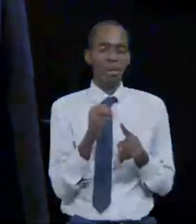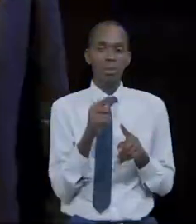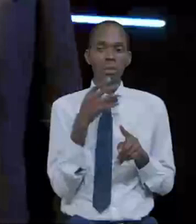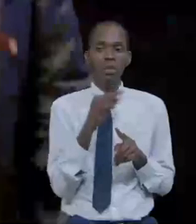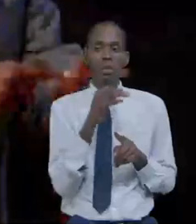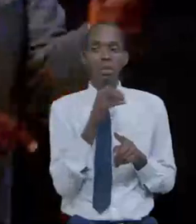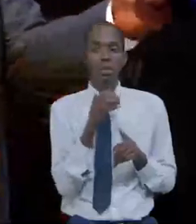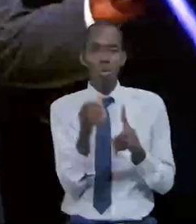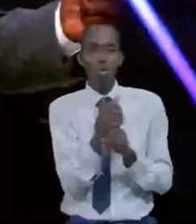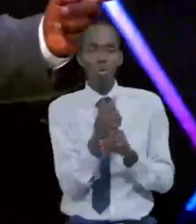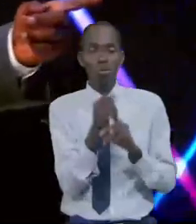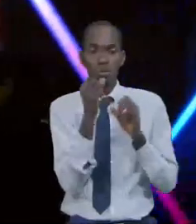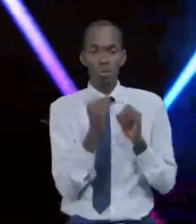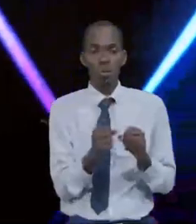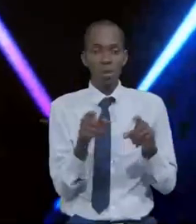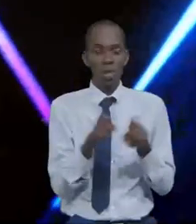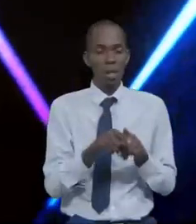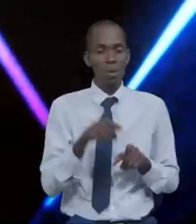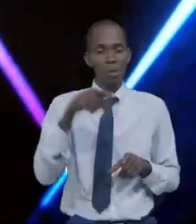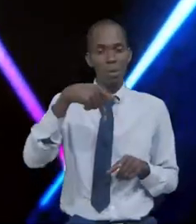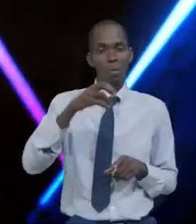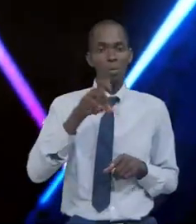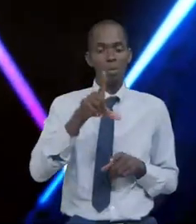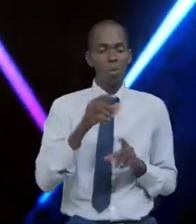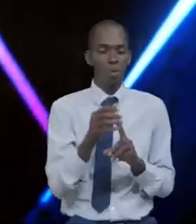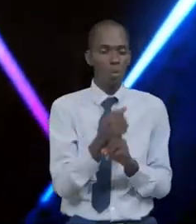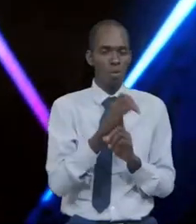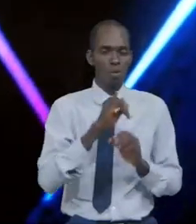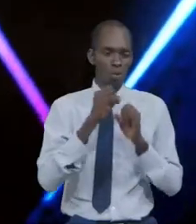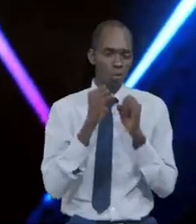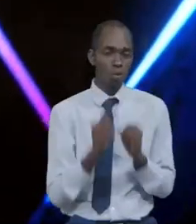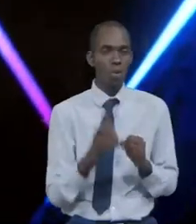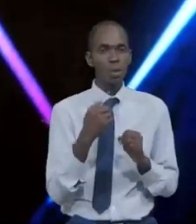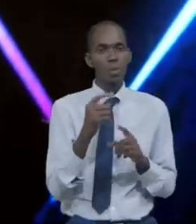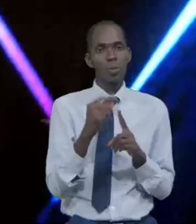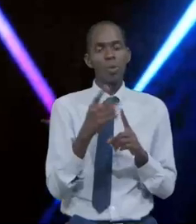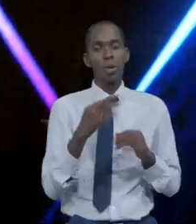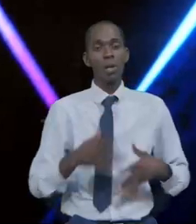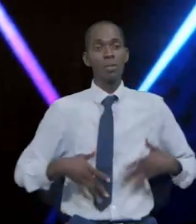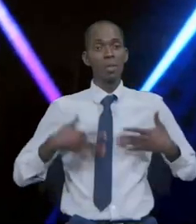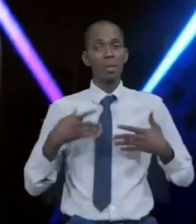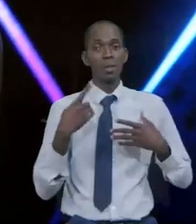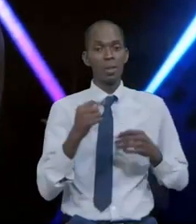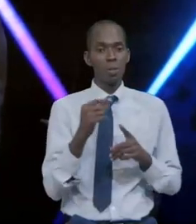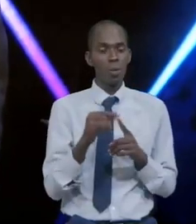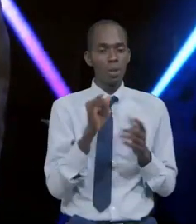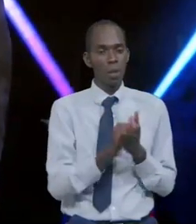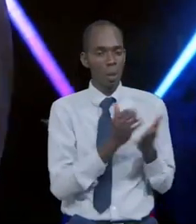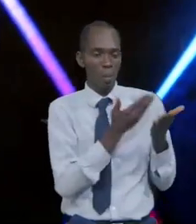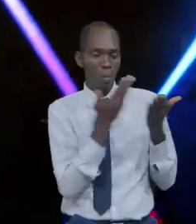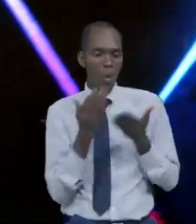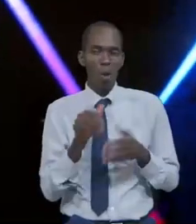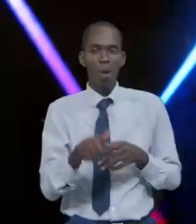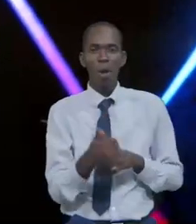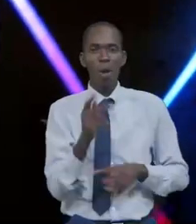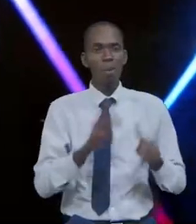portes, à l'instar de l'apôtre Paul, portant la parole de vie, la parole qui apporte